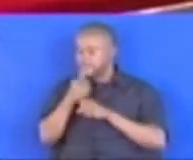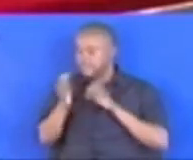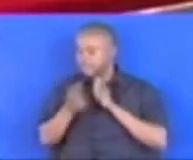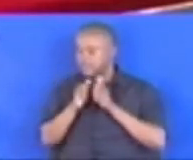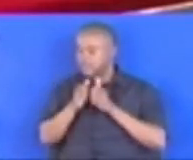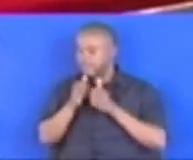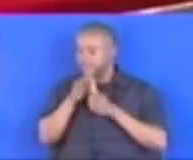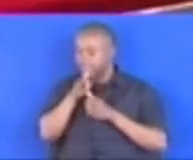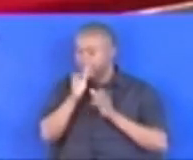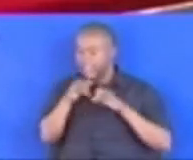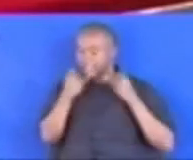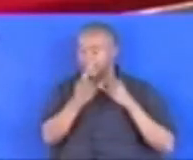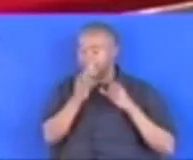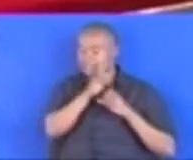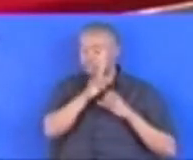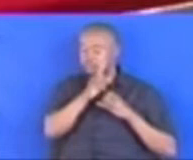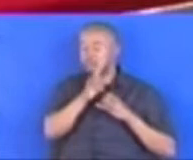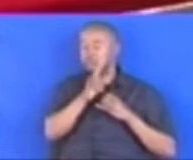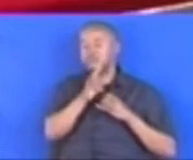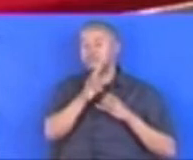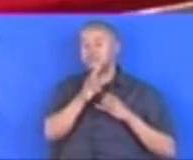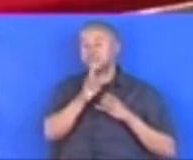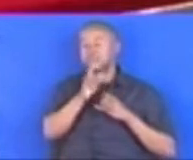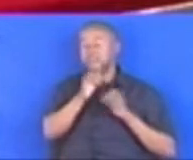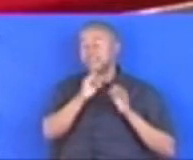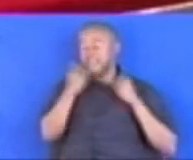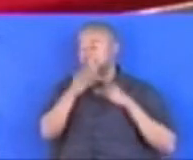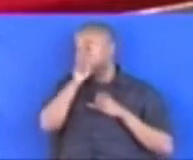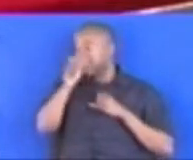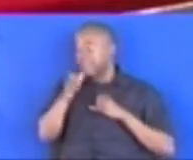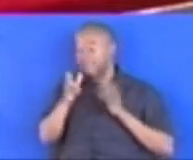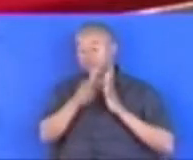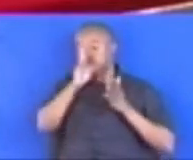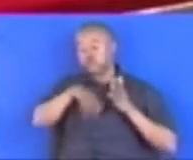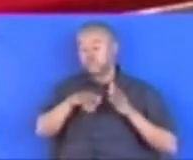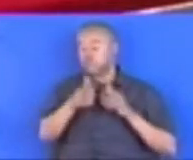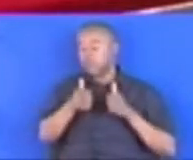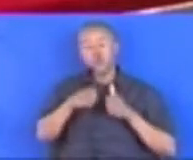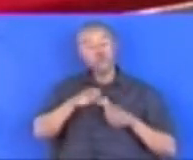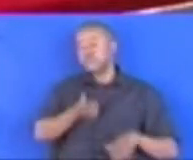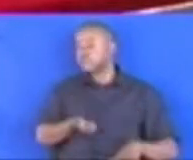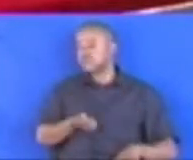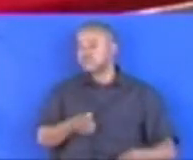wa mashirika yasiyo ya kiserikali ambayo hayajasajiliwa.